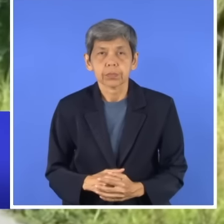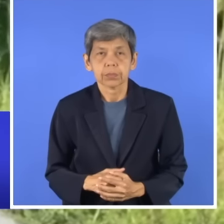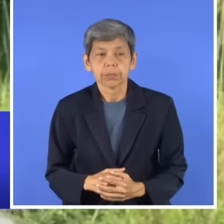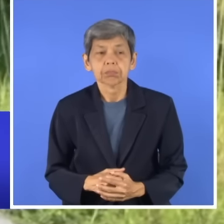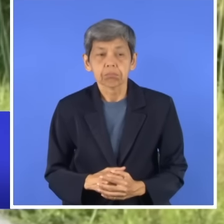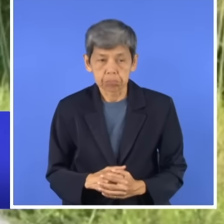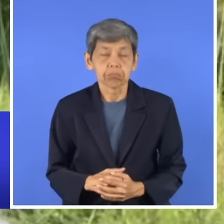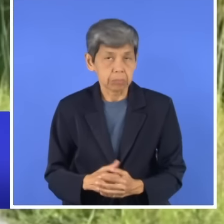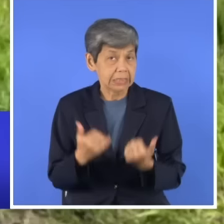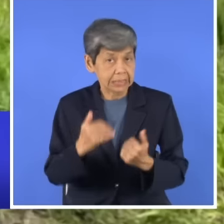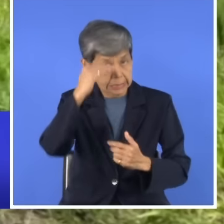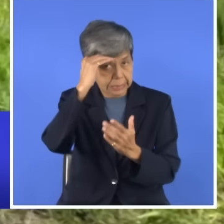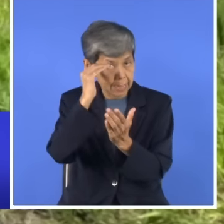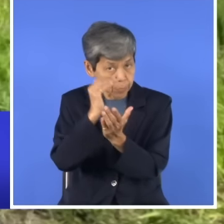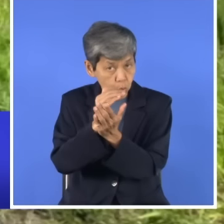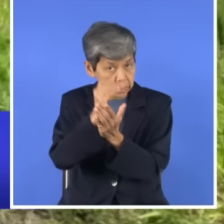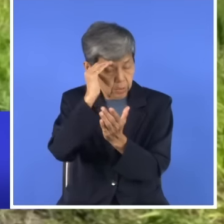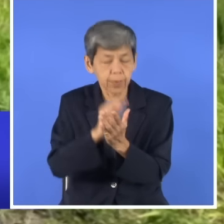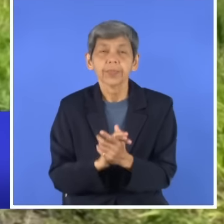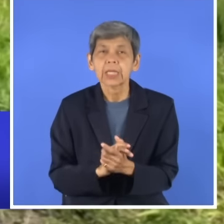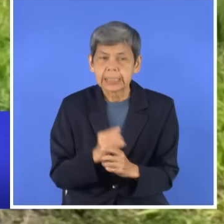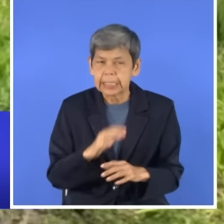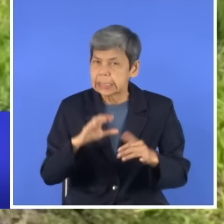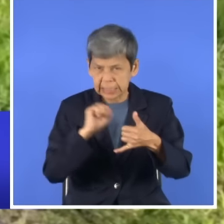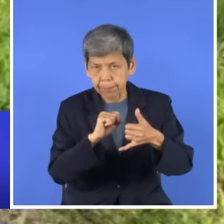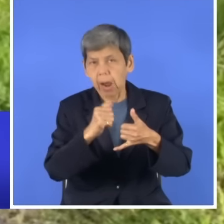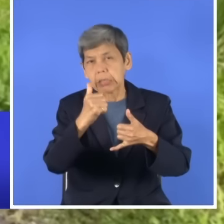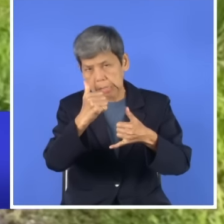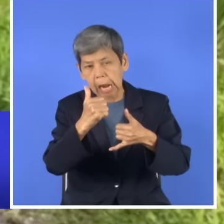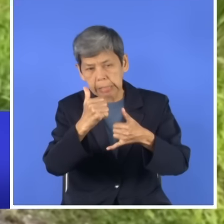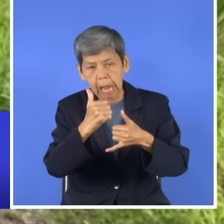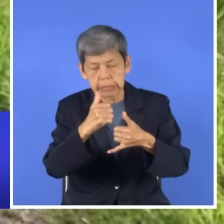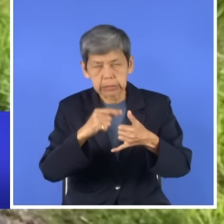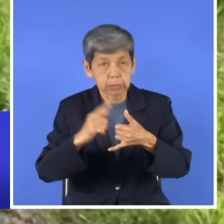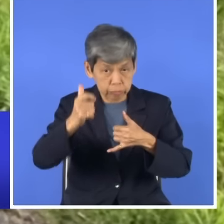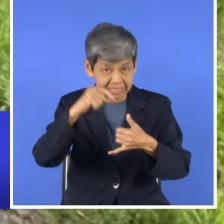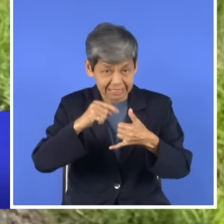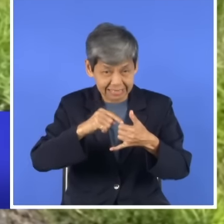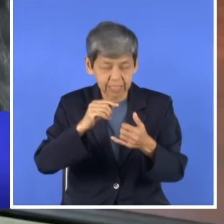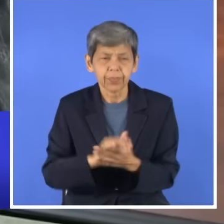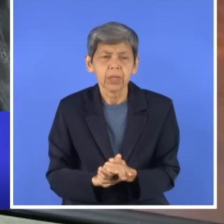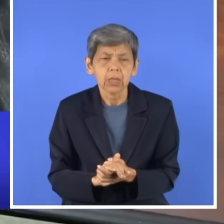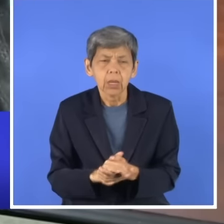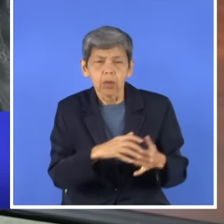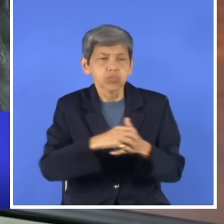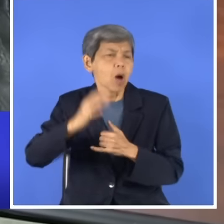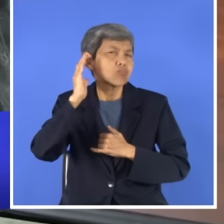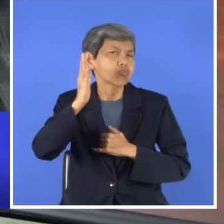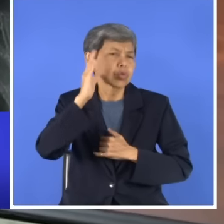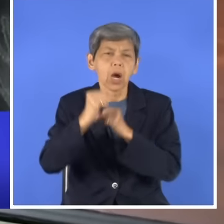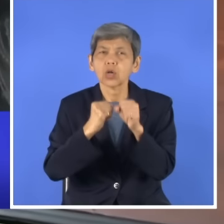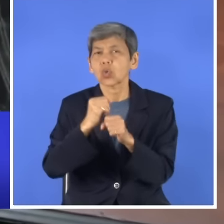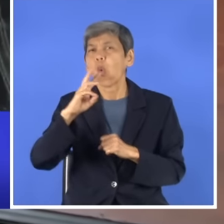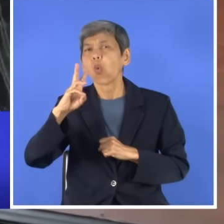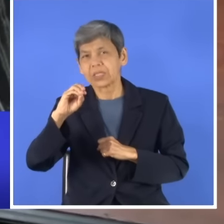และล่าสุดตำรวจสภ.ปากพลีจับได้แล้วนะคะคนที่ก่อเหตุค่ะควบคุมตัวนายอุดมอายุ60